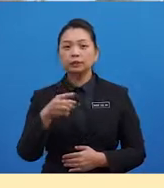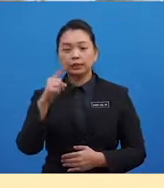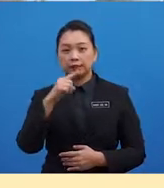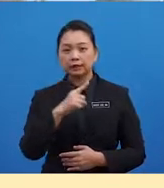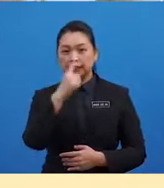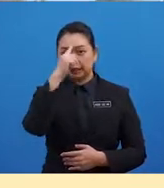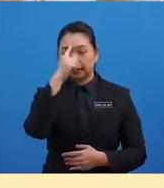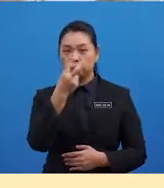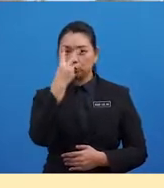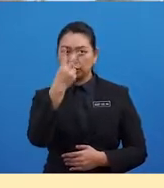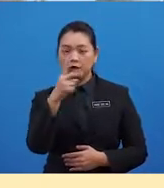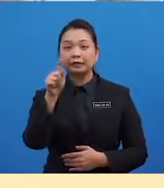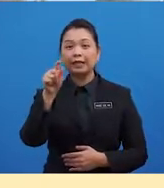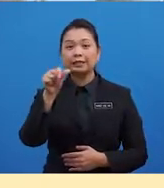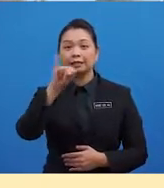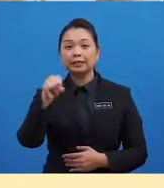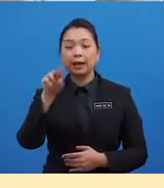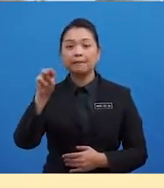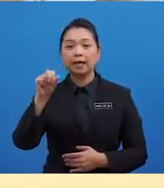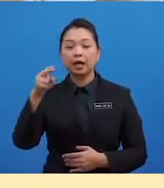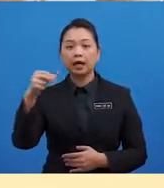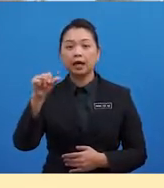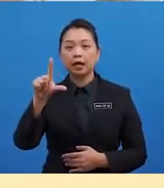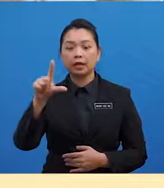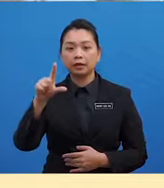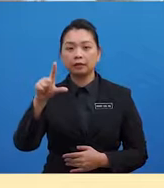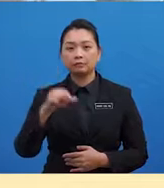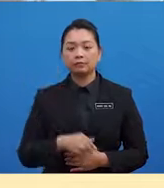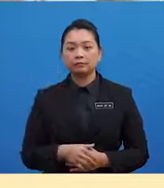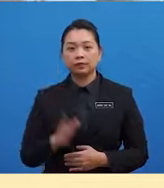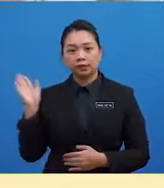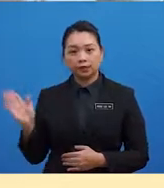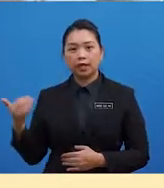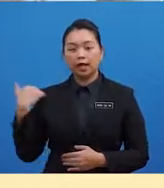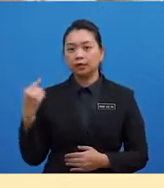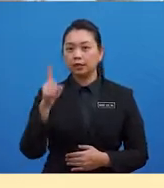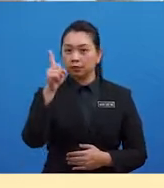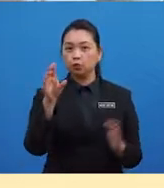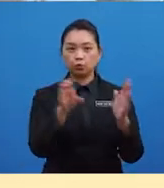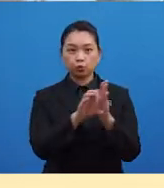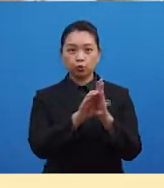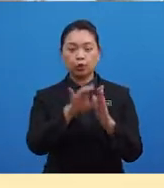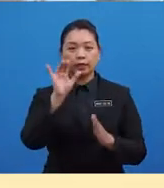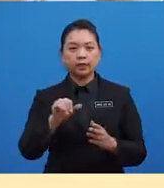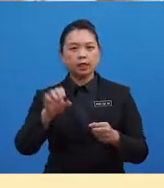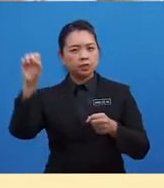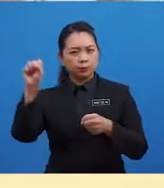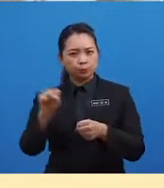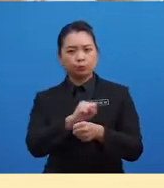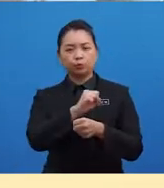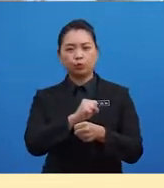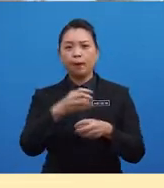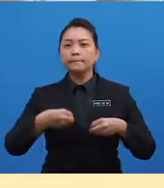untuk melihat Taj Mahal. Ibu memberitahunya yang Taj Mahal ialah satu contoh yang sempurna